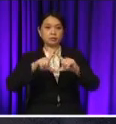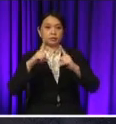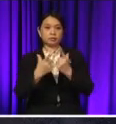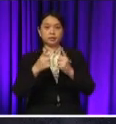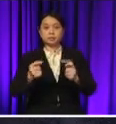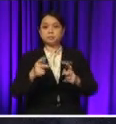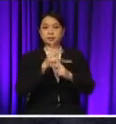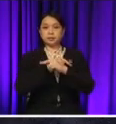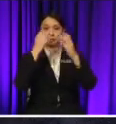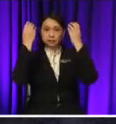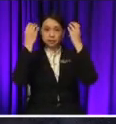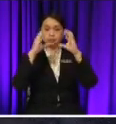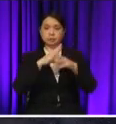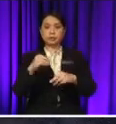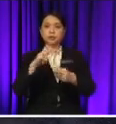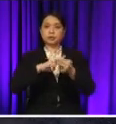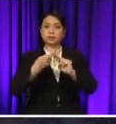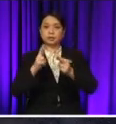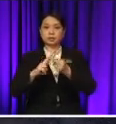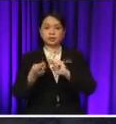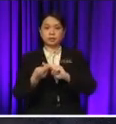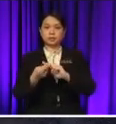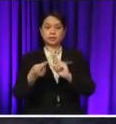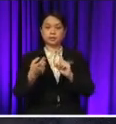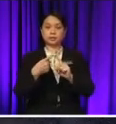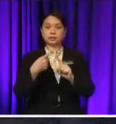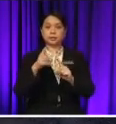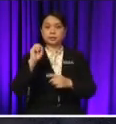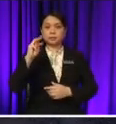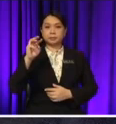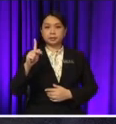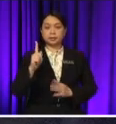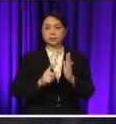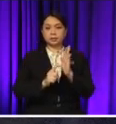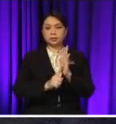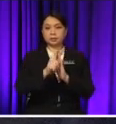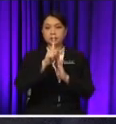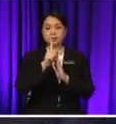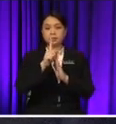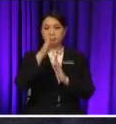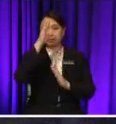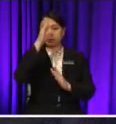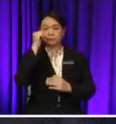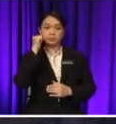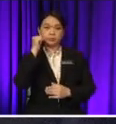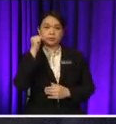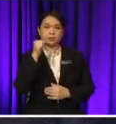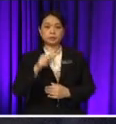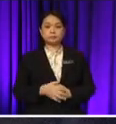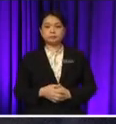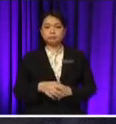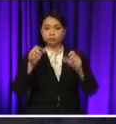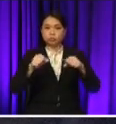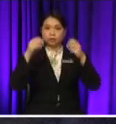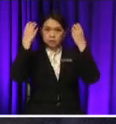terima kasih rata-rakan dari SMK tinggi perempuan Melak ke Sudi bersama-sama dengan kami Sebelum kita akhiri untuk kongsikan